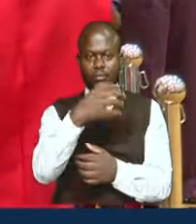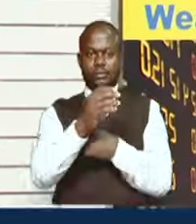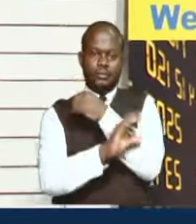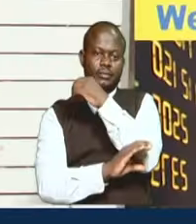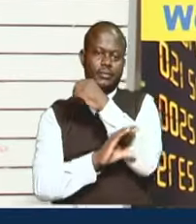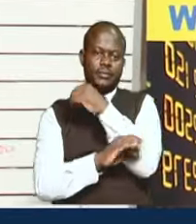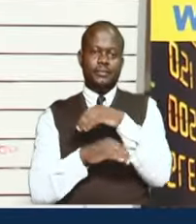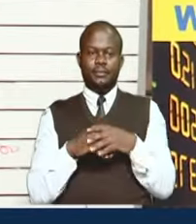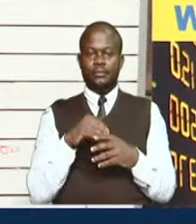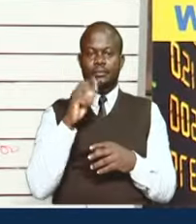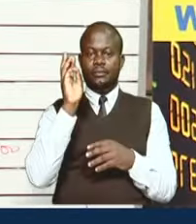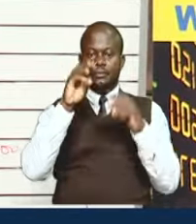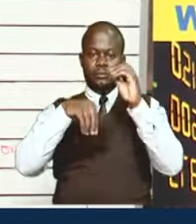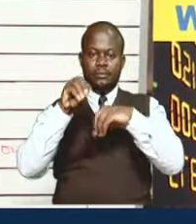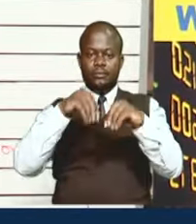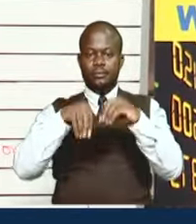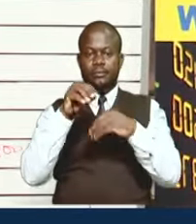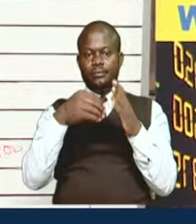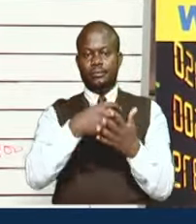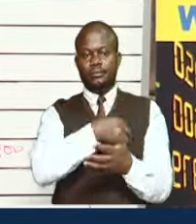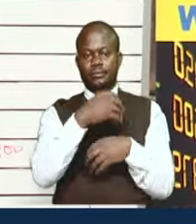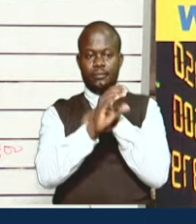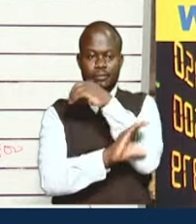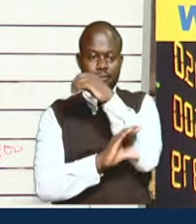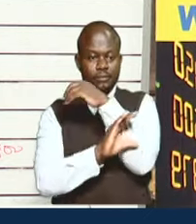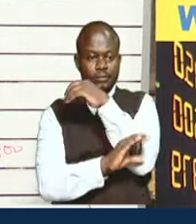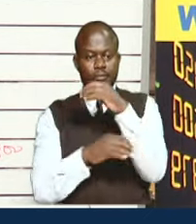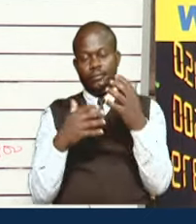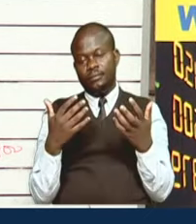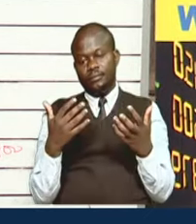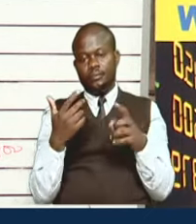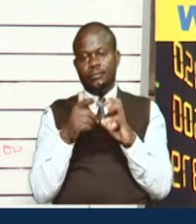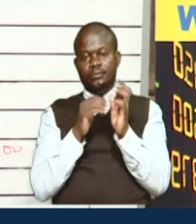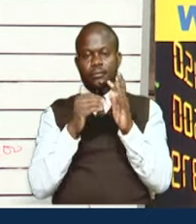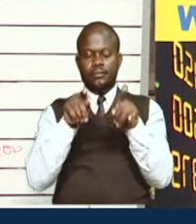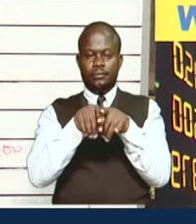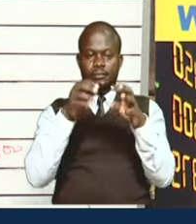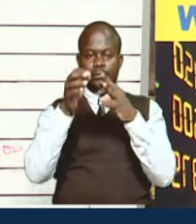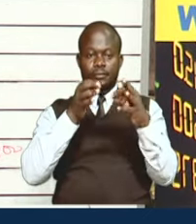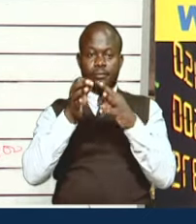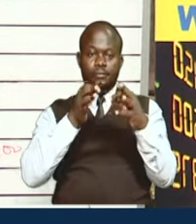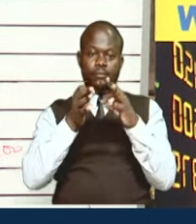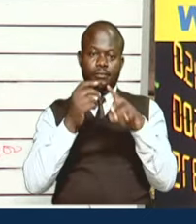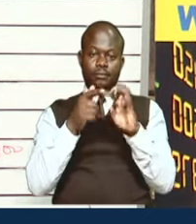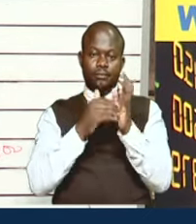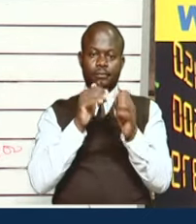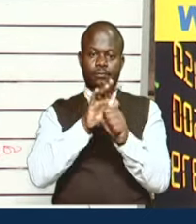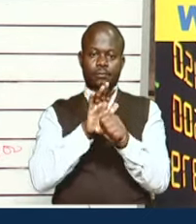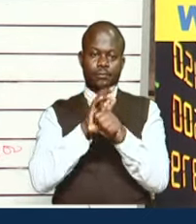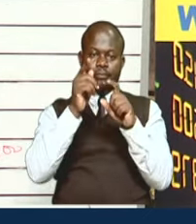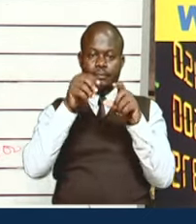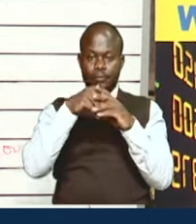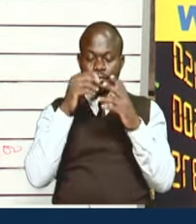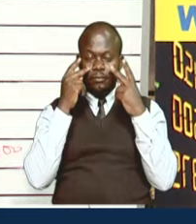bw'igihugu bizakontributinga ku bukungu bw'igihugu nk'uko nari mbivuze cyane cyane hazabamo no